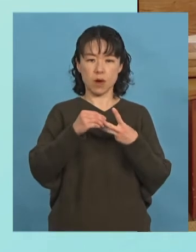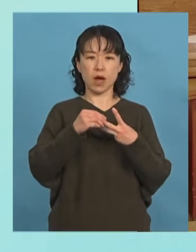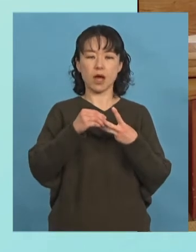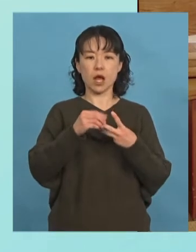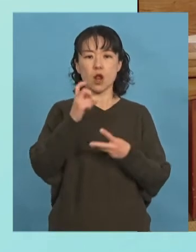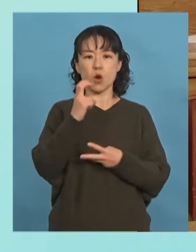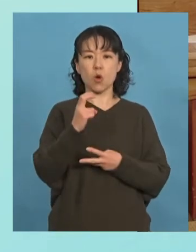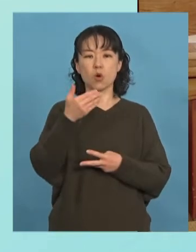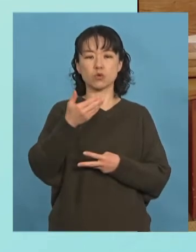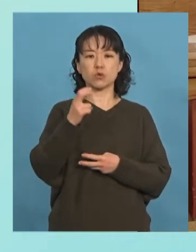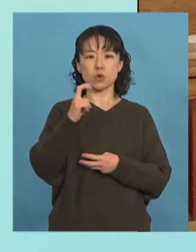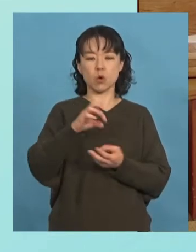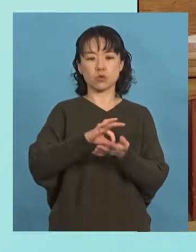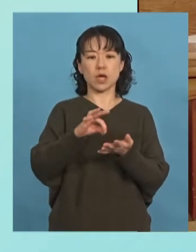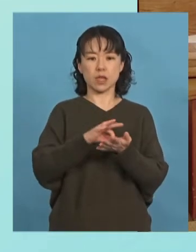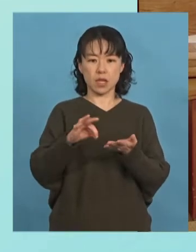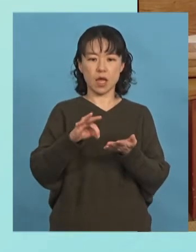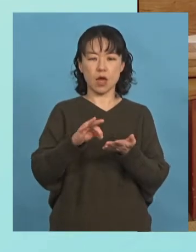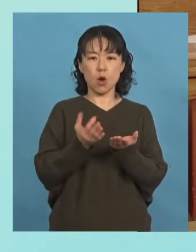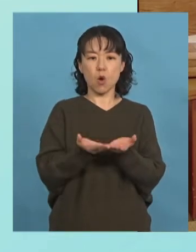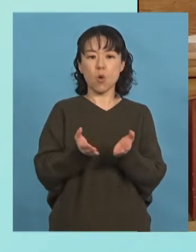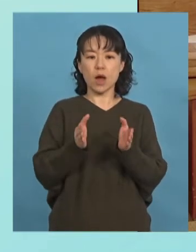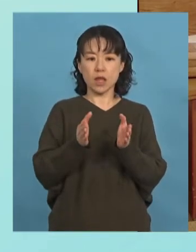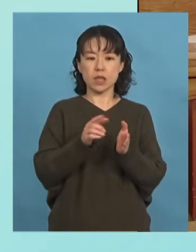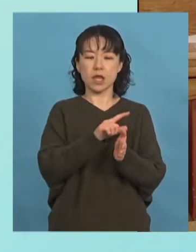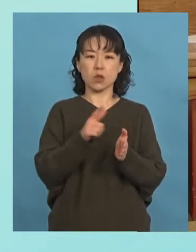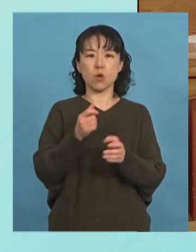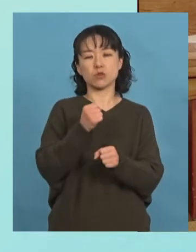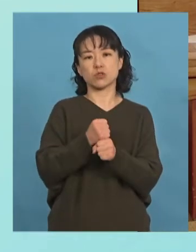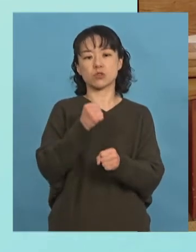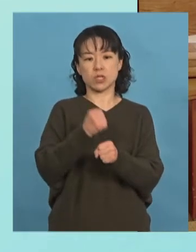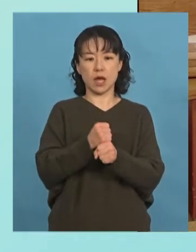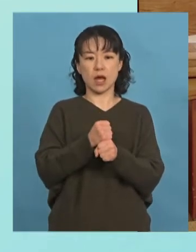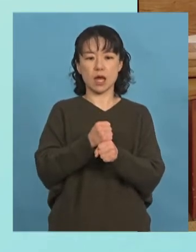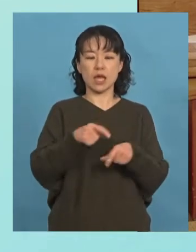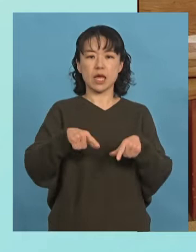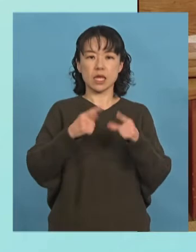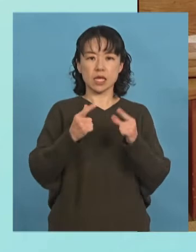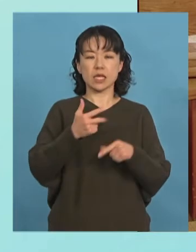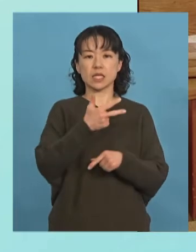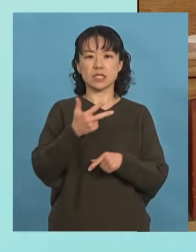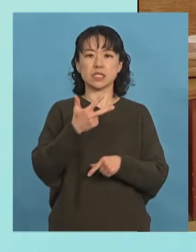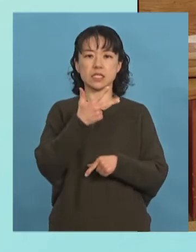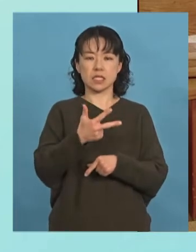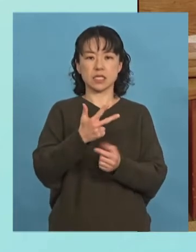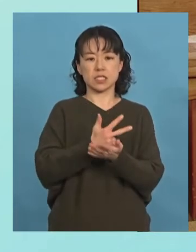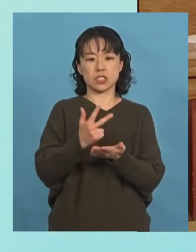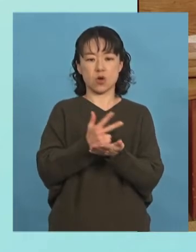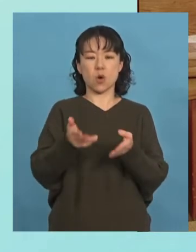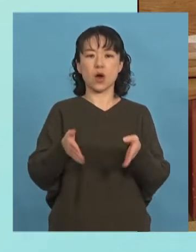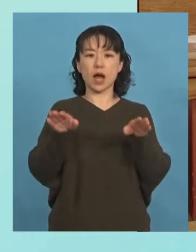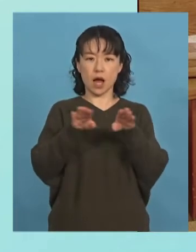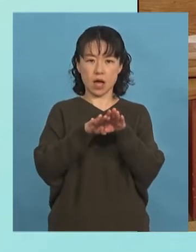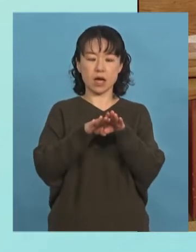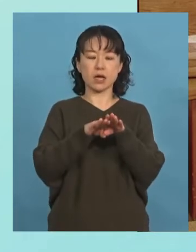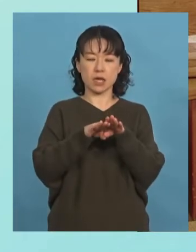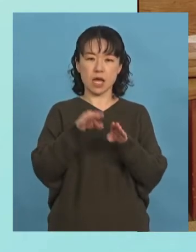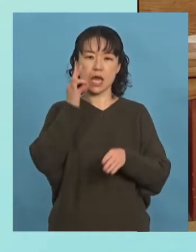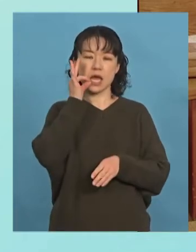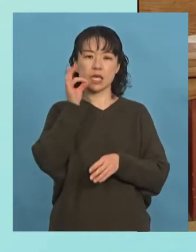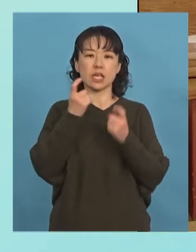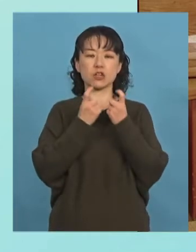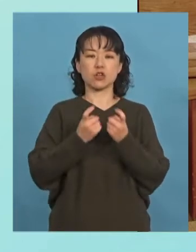ろくろを使ってお盆やお椀などを作った木石資料館をはじめ、是高親王